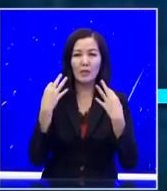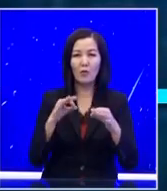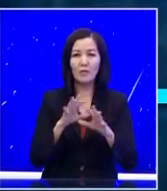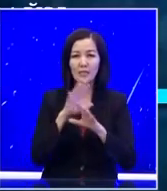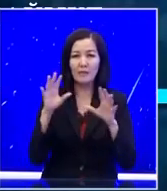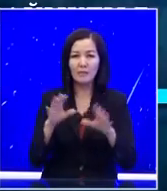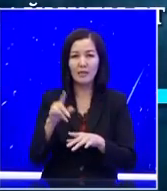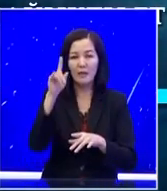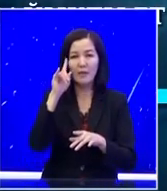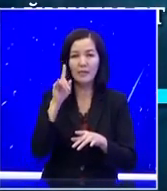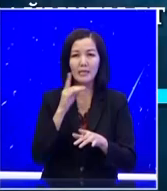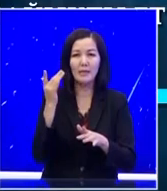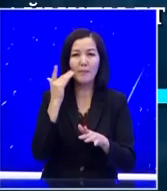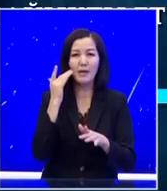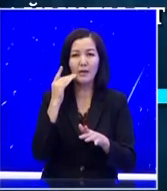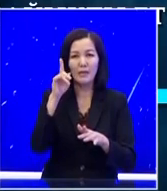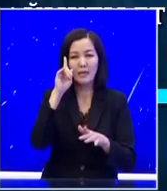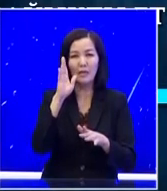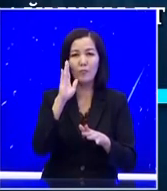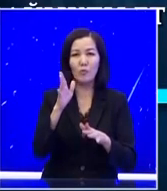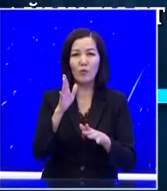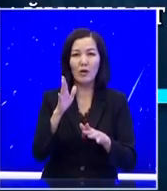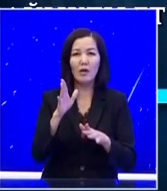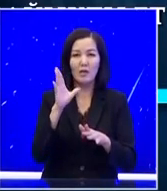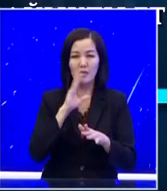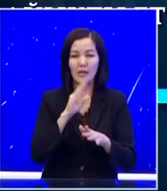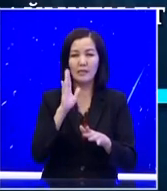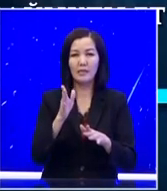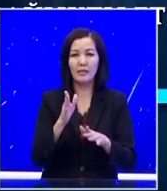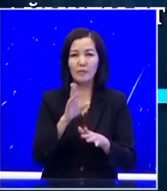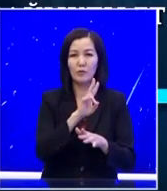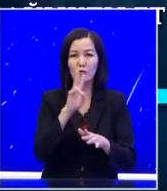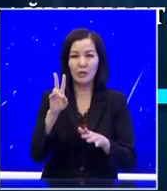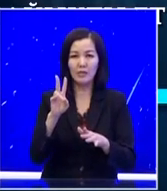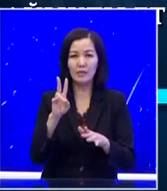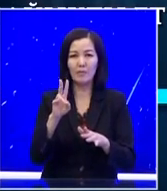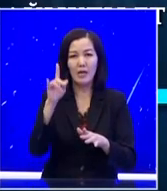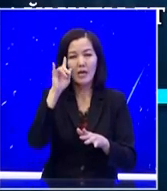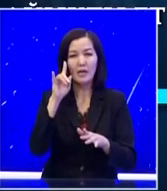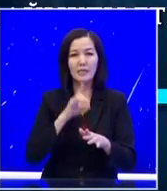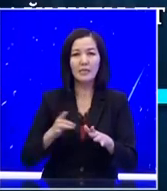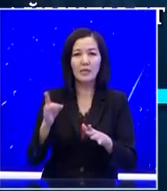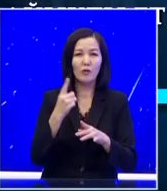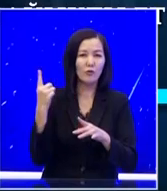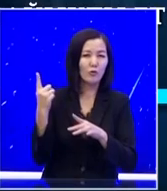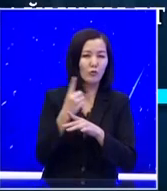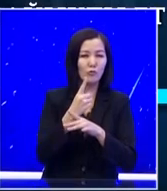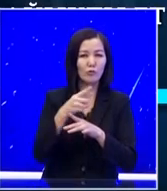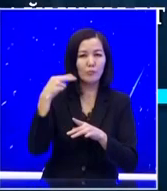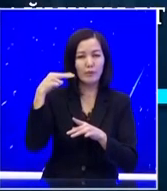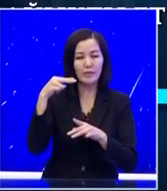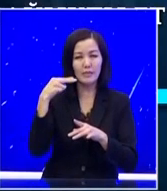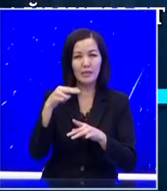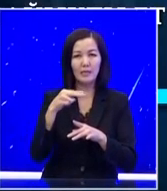тәуелсіздігімізді сақтап, Қазақстанда мәңгілік ел болуға лайықты ете аламыз. Нұрсұлтан Назарбаев, Қазақстан Республикасының тұңғыш